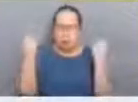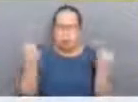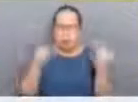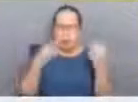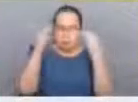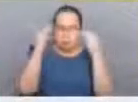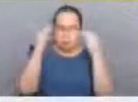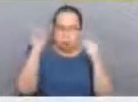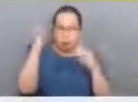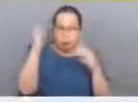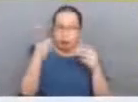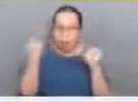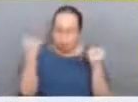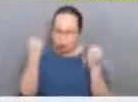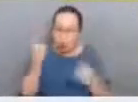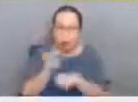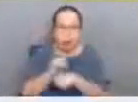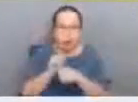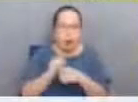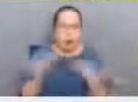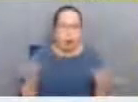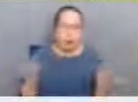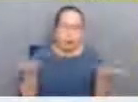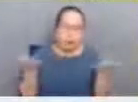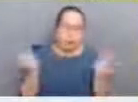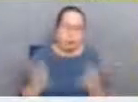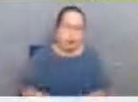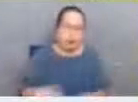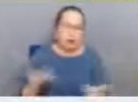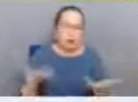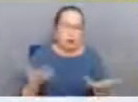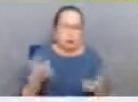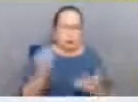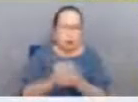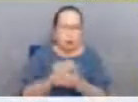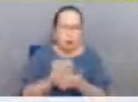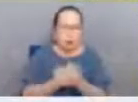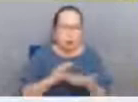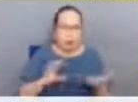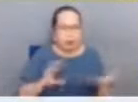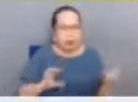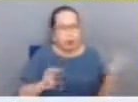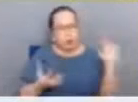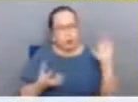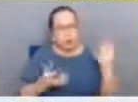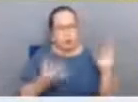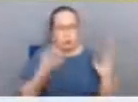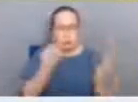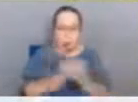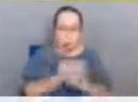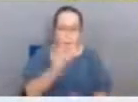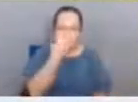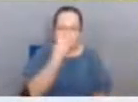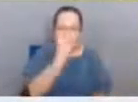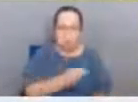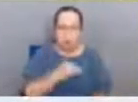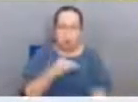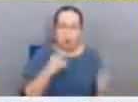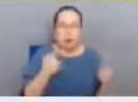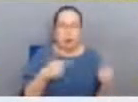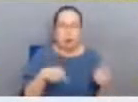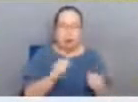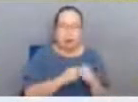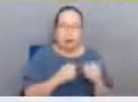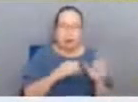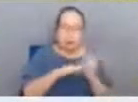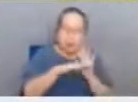Yusik Rocky, hanggang October 31 na lamang yung huling araw ng pagtanggap ng aplikasyon ng Cebu Provincial Government para sa mga apektadong maliliit na